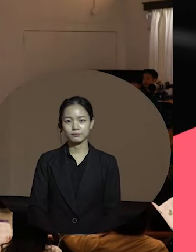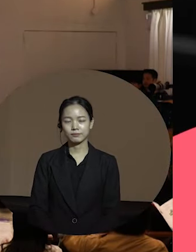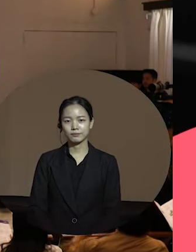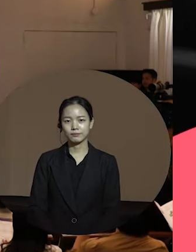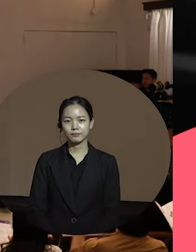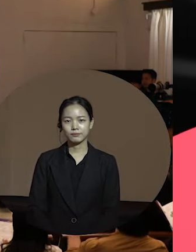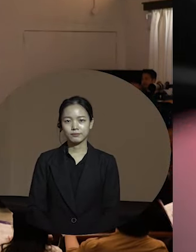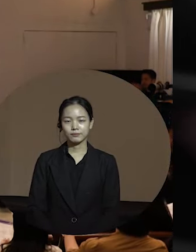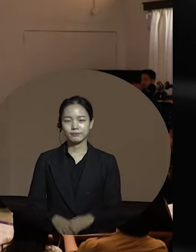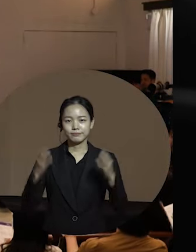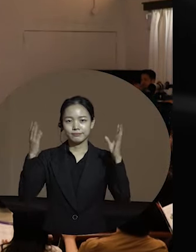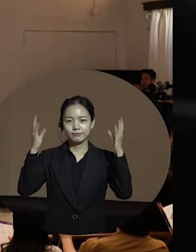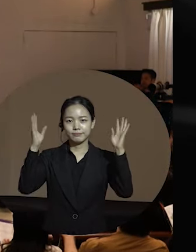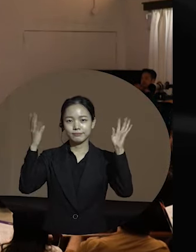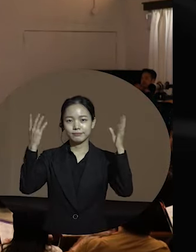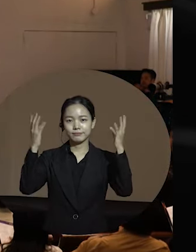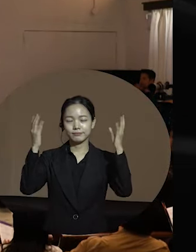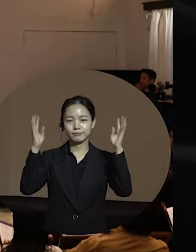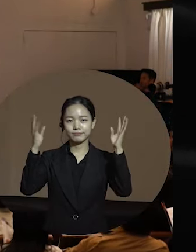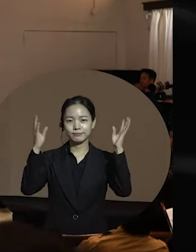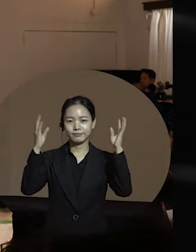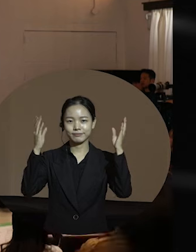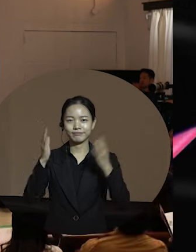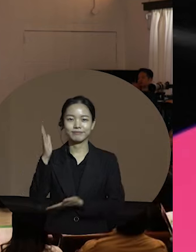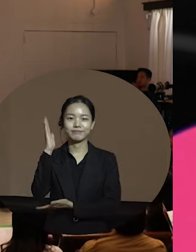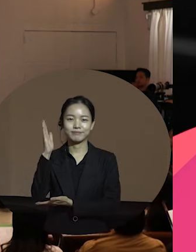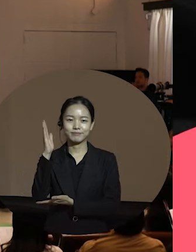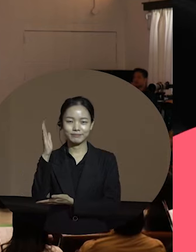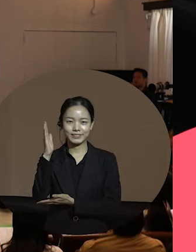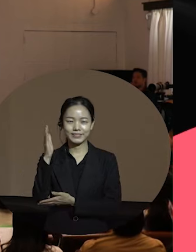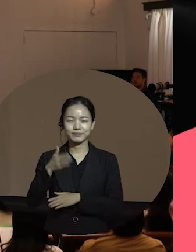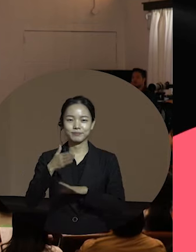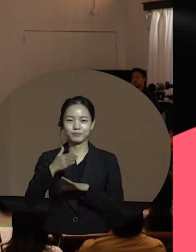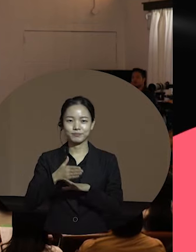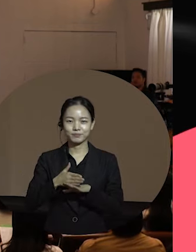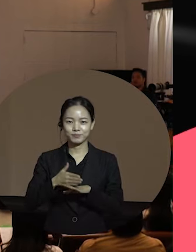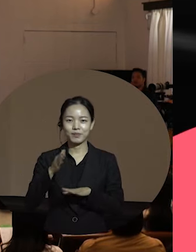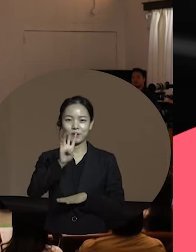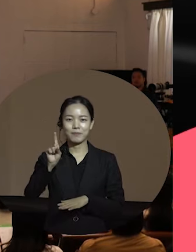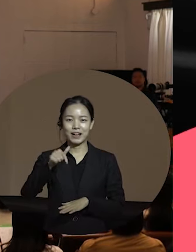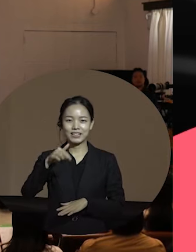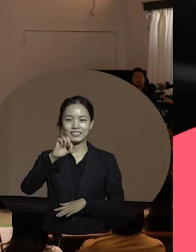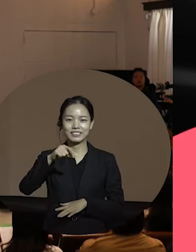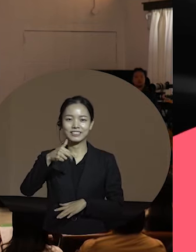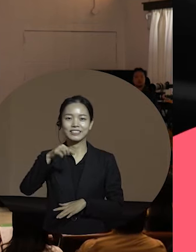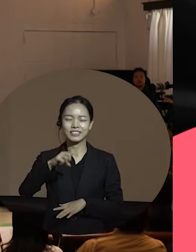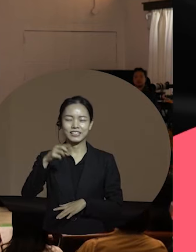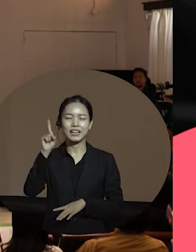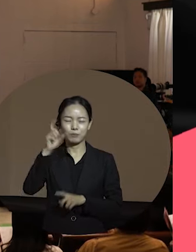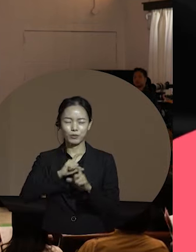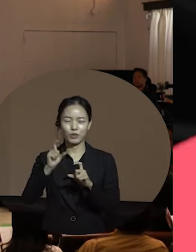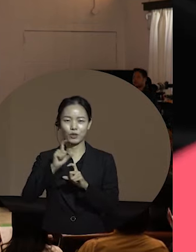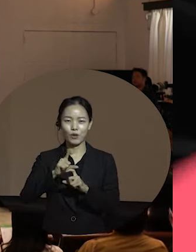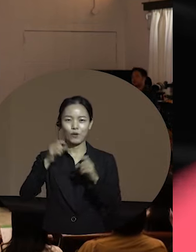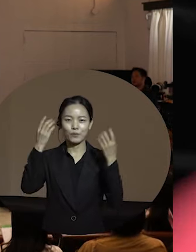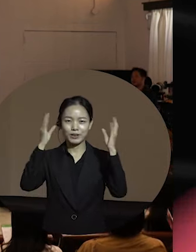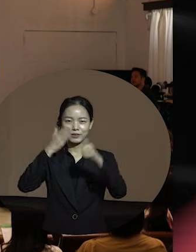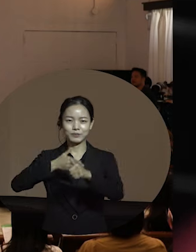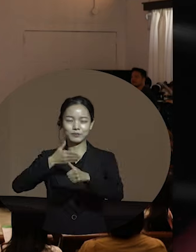네. 개회사를 해주신 한국문화예술교육진흥원 박은실 원장님께 다시 한번 큰 박수